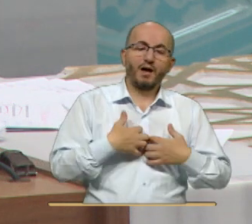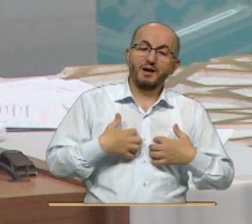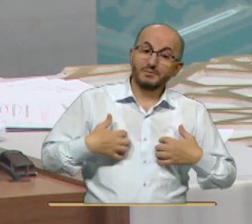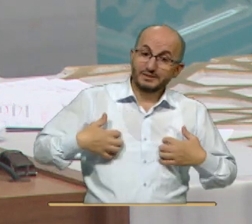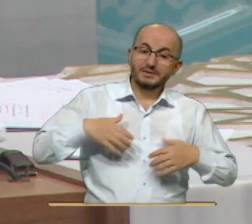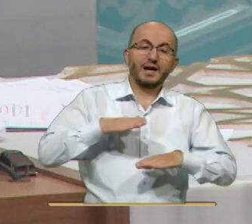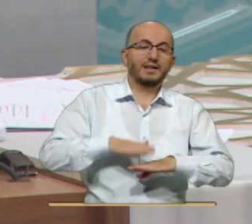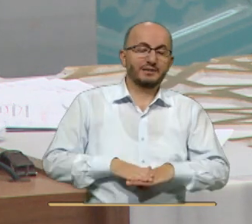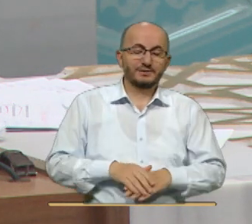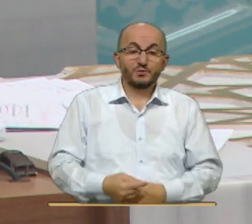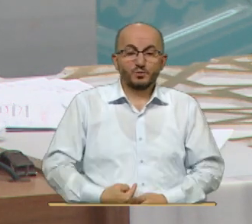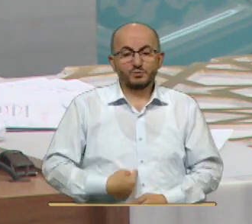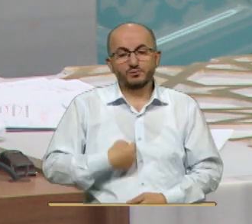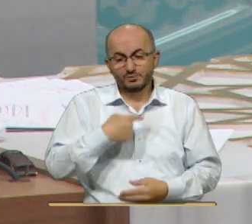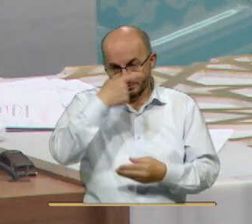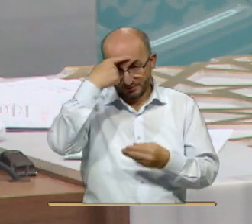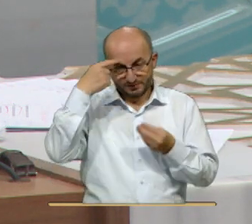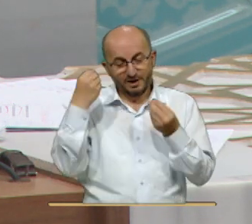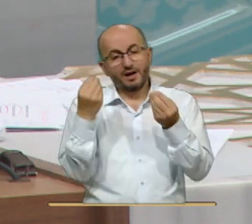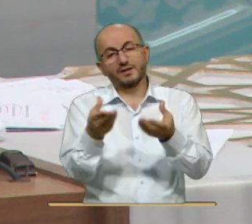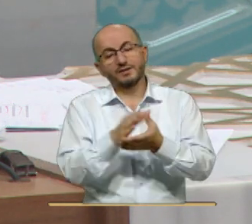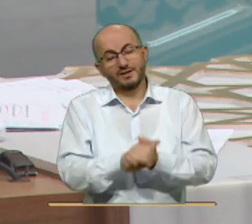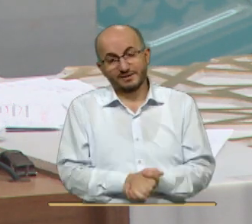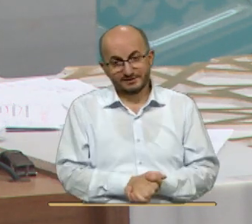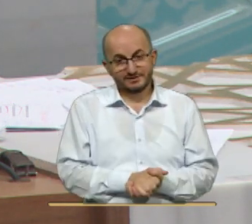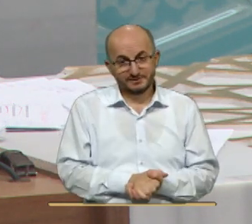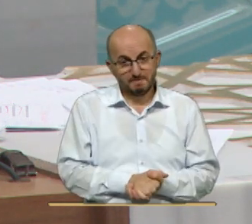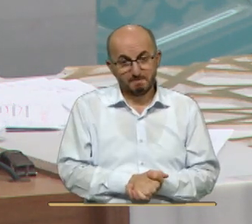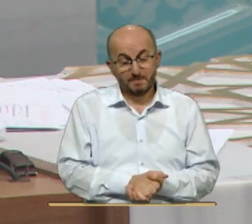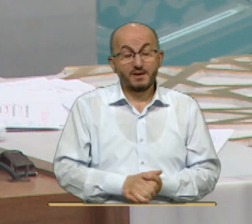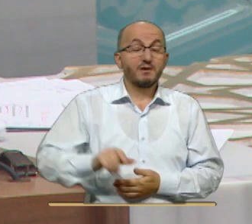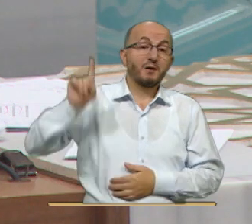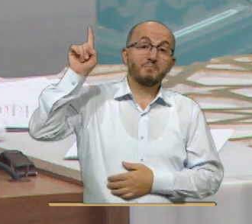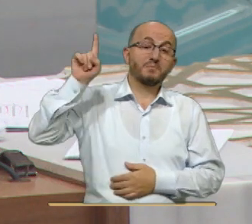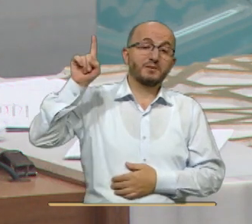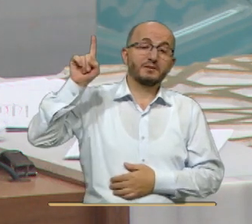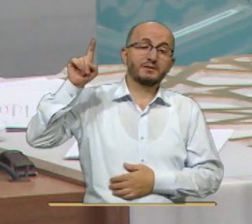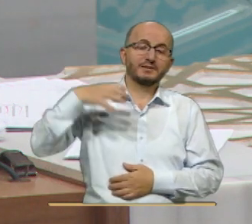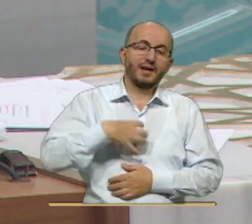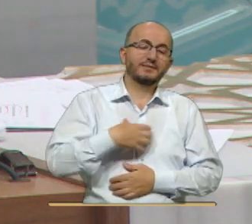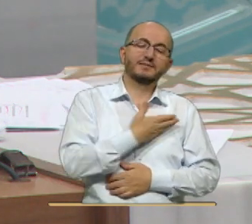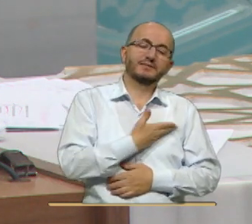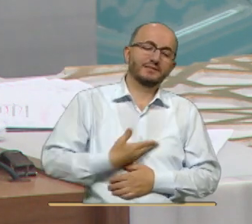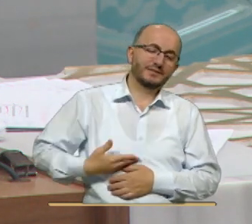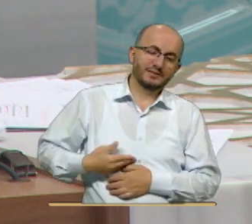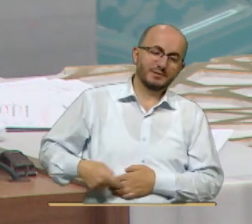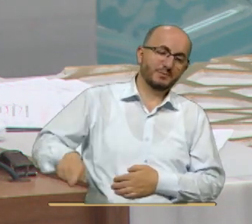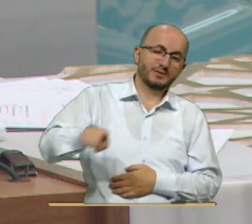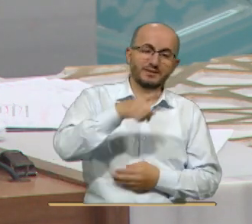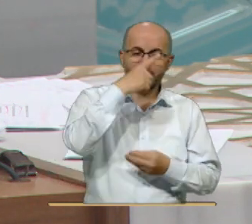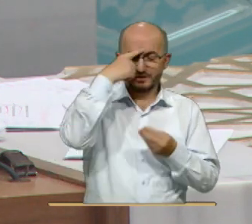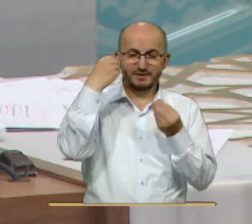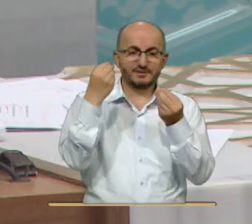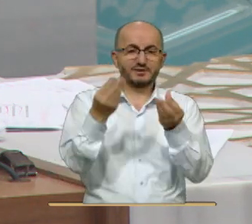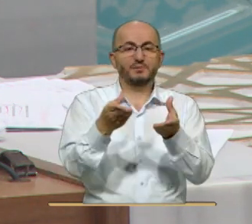eylesin. Umduklarımıza bizleri nail eylesin. Rabbim kendi sevgisini bizlere nasip